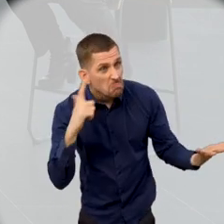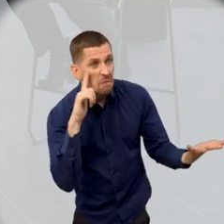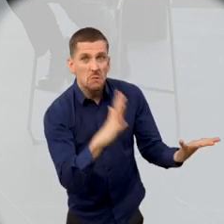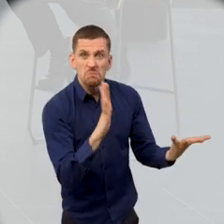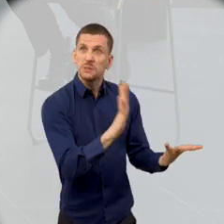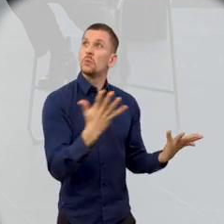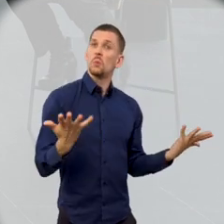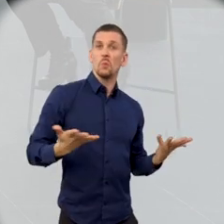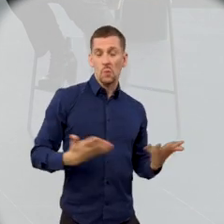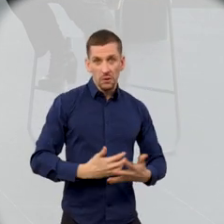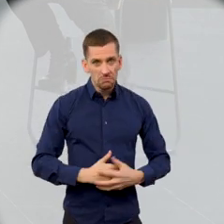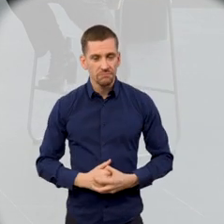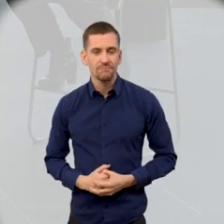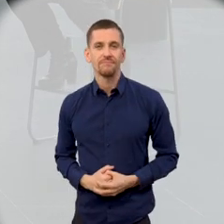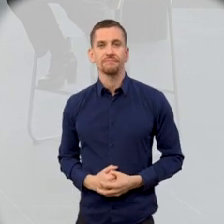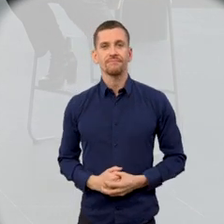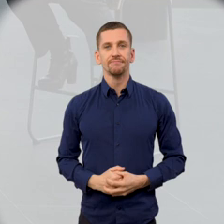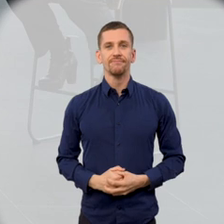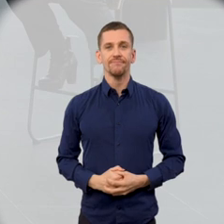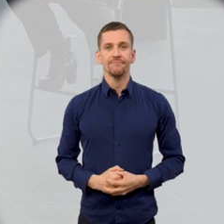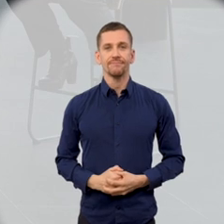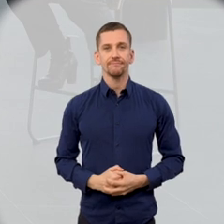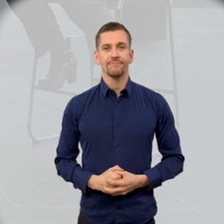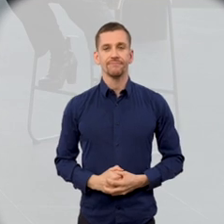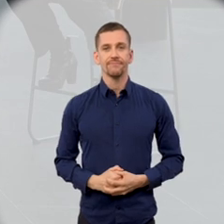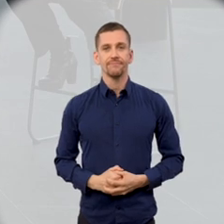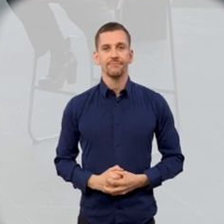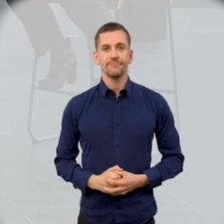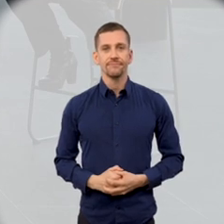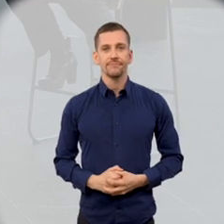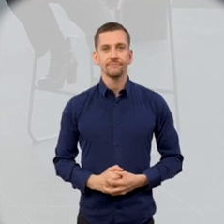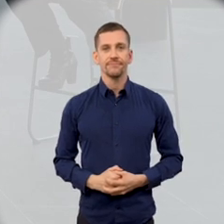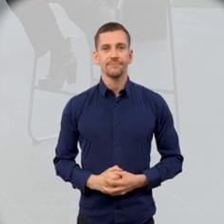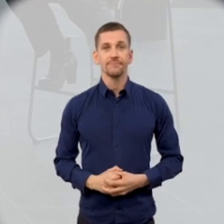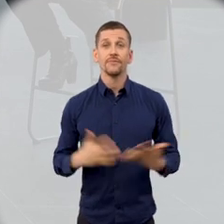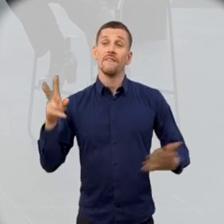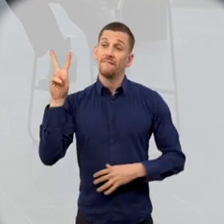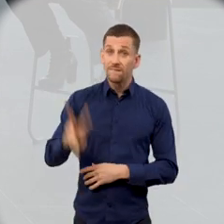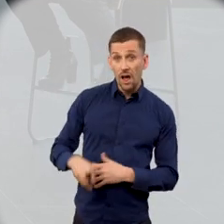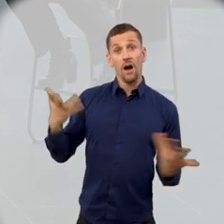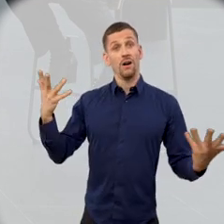facilement? Pas plus que les autres, hein, j'ai envie de dire. Je dirais que c'est